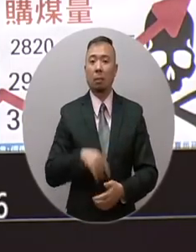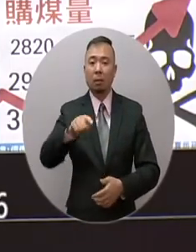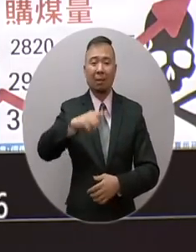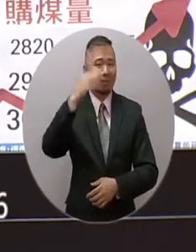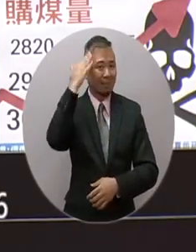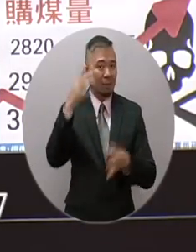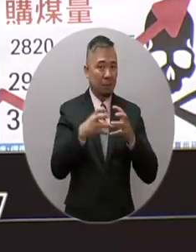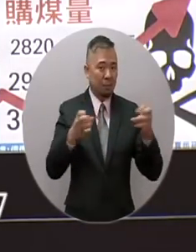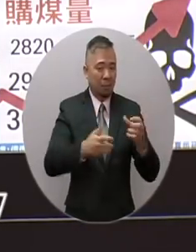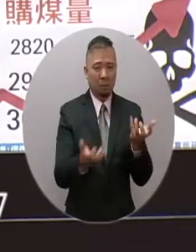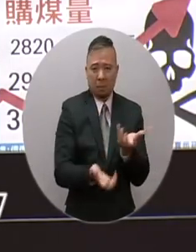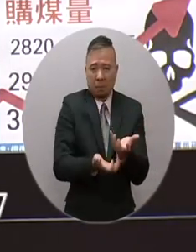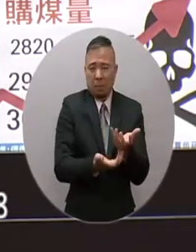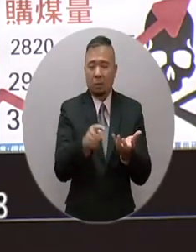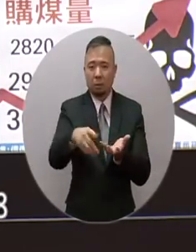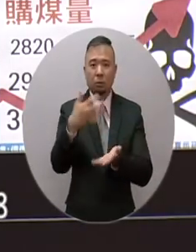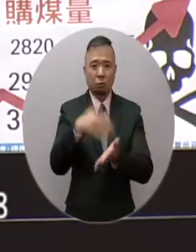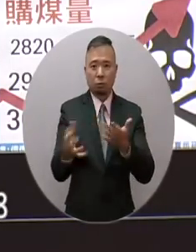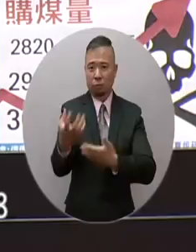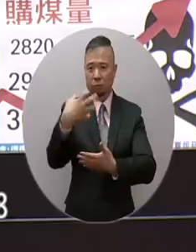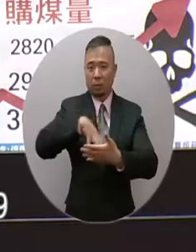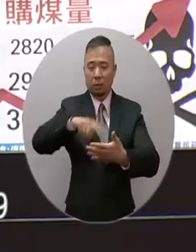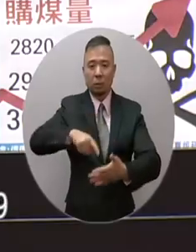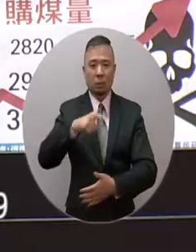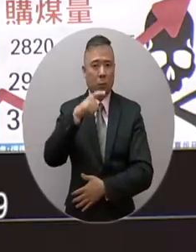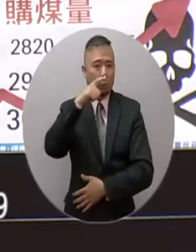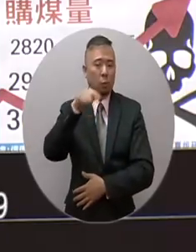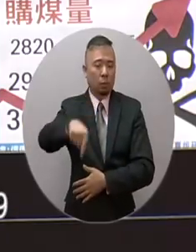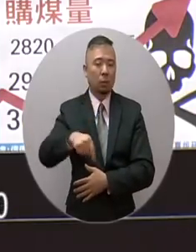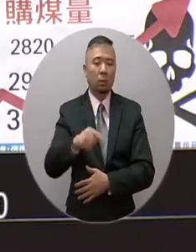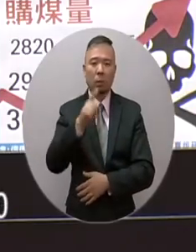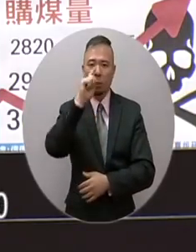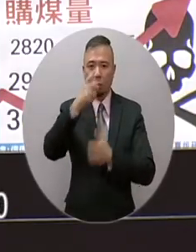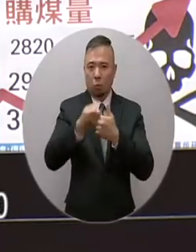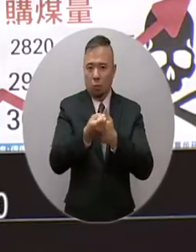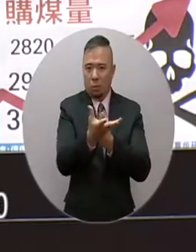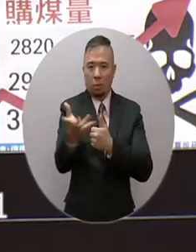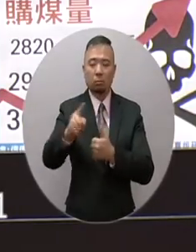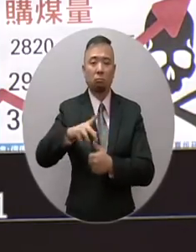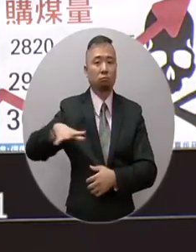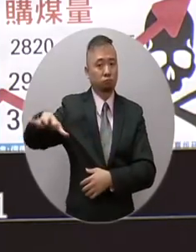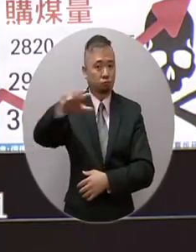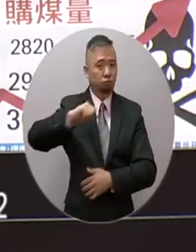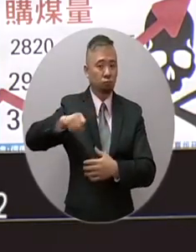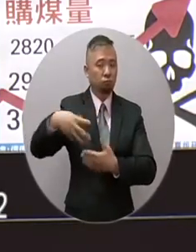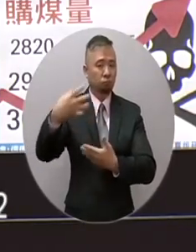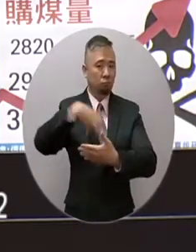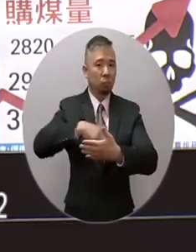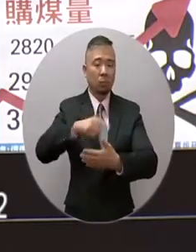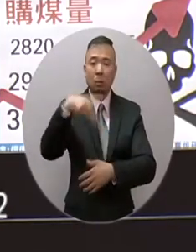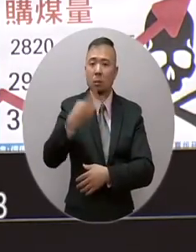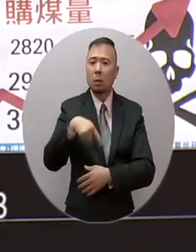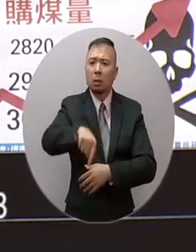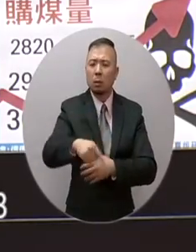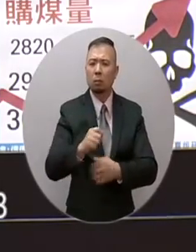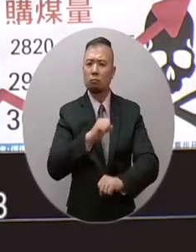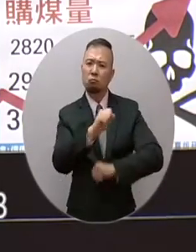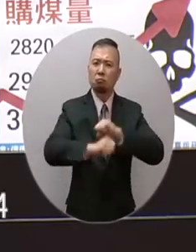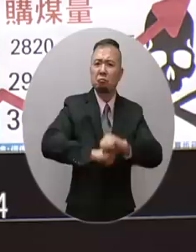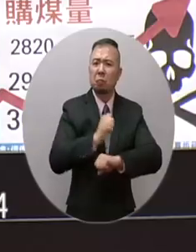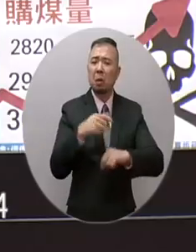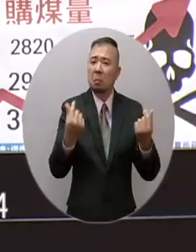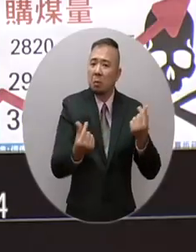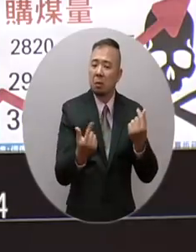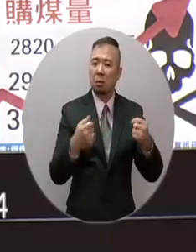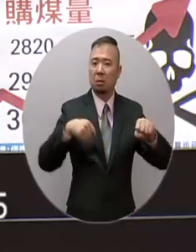源里面，包含。就是在整体的固定污染源里面，那所谓的移动污染源包括汽机车，包